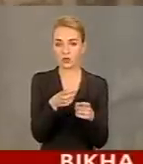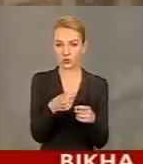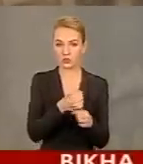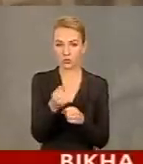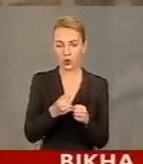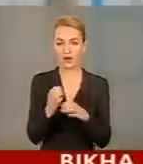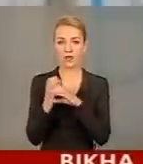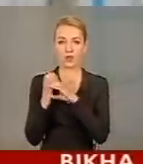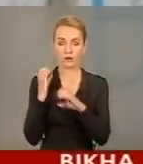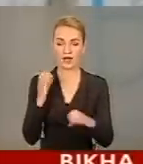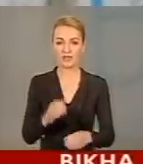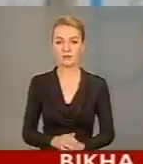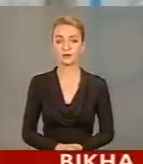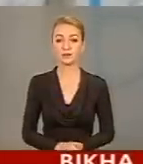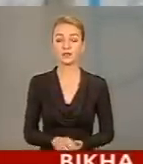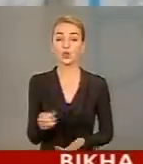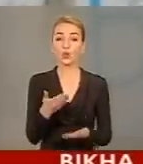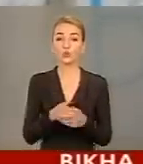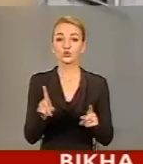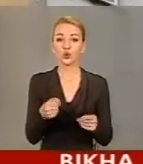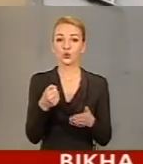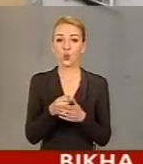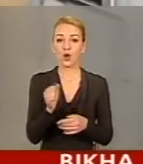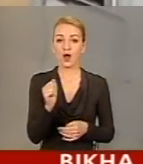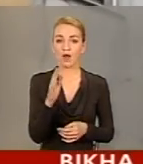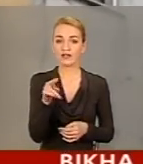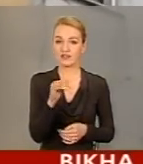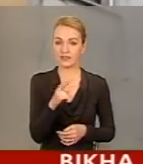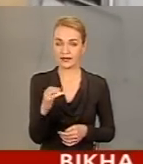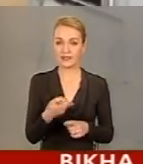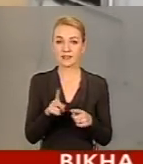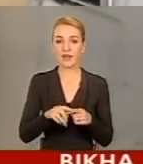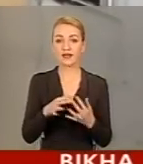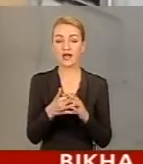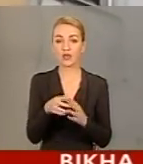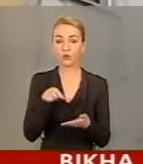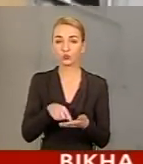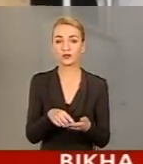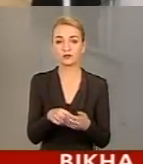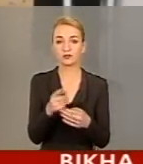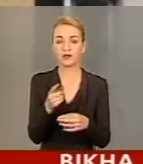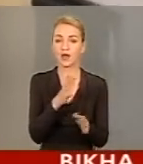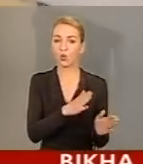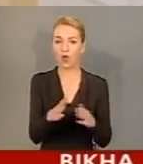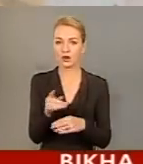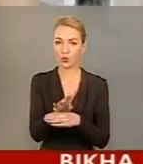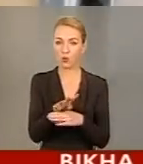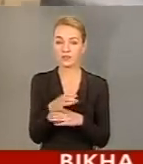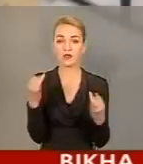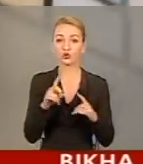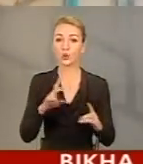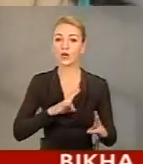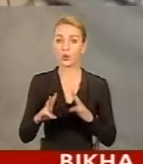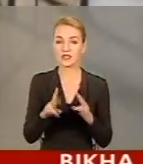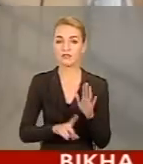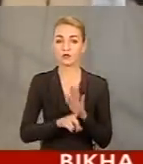гранатометів. І от щодо Авдіївки, цей населений пункт зазнає регулярних обстрілів. Цікаво, що